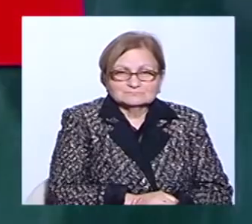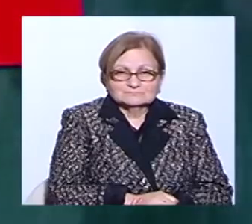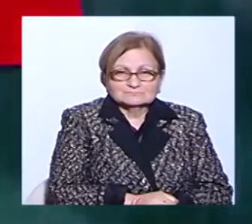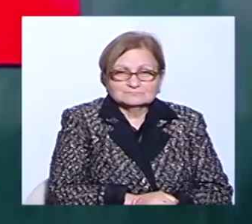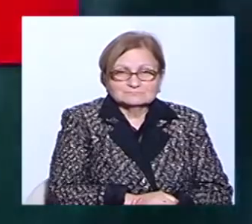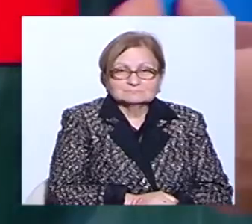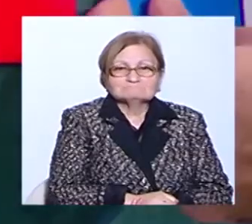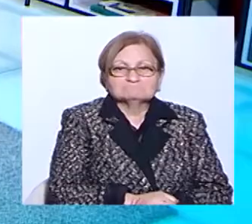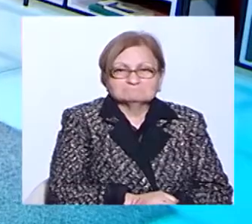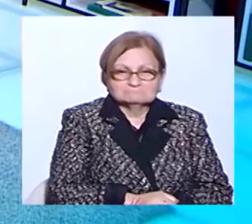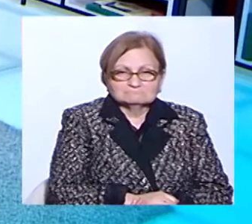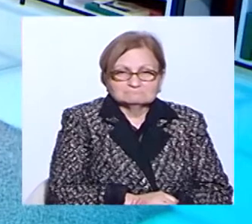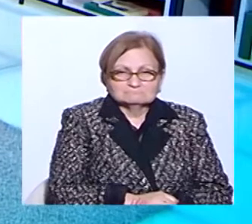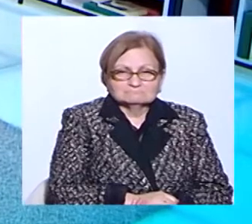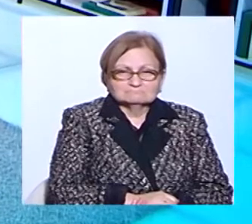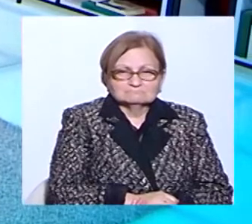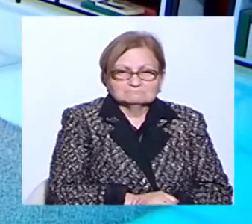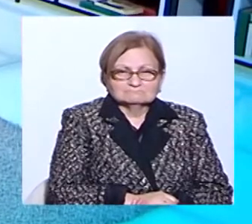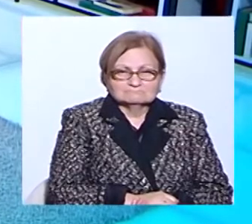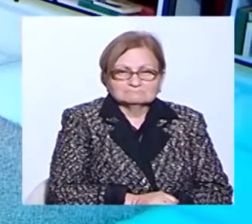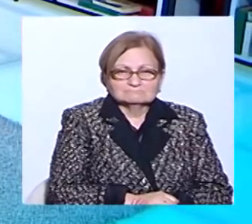ესეც დავმალეთ.